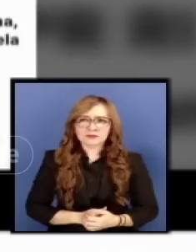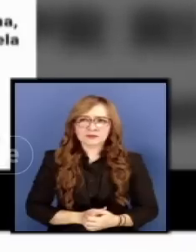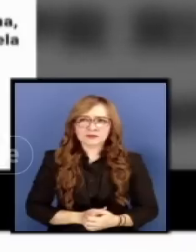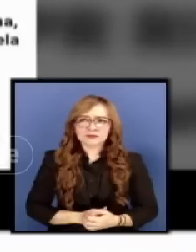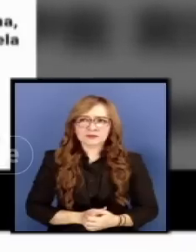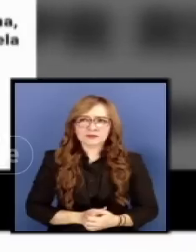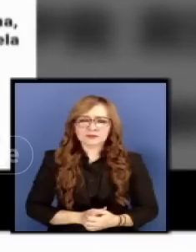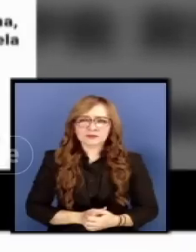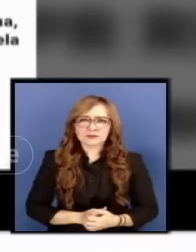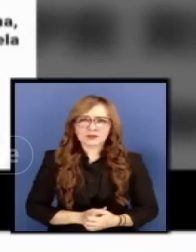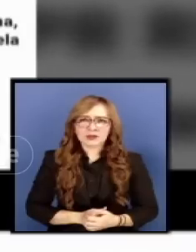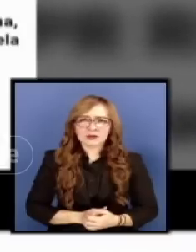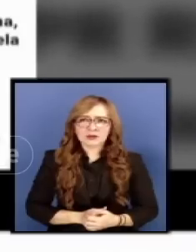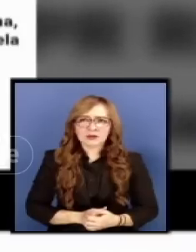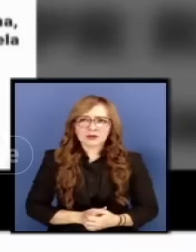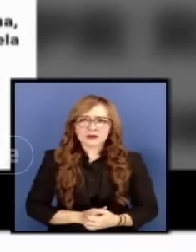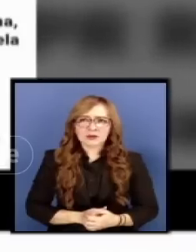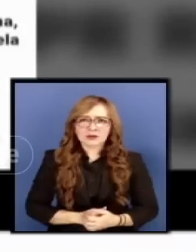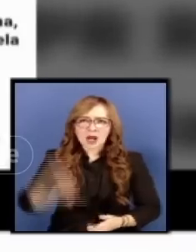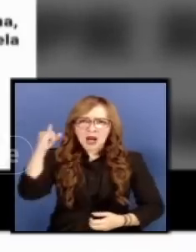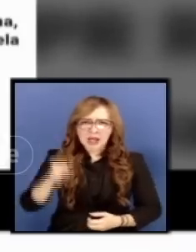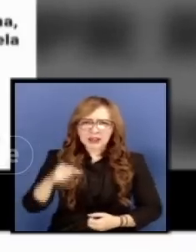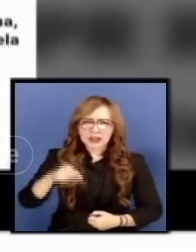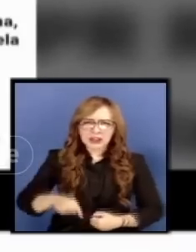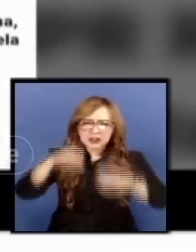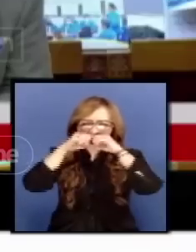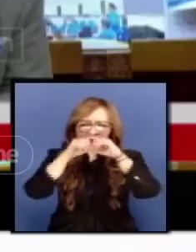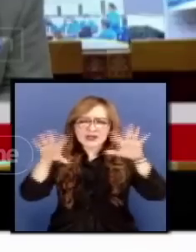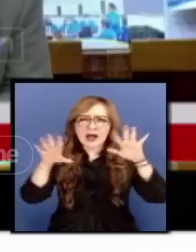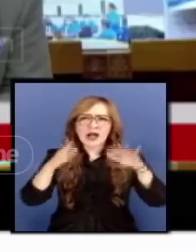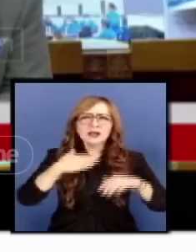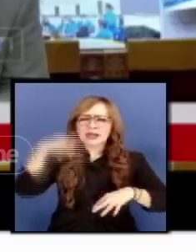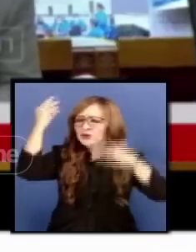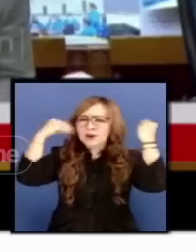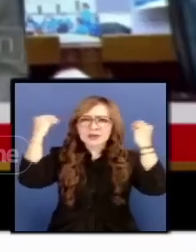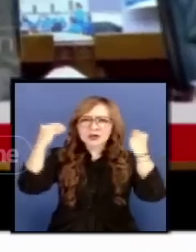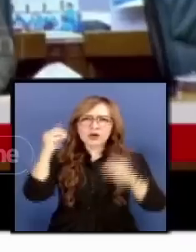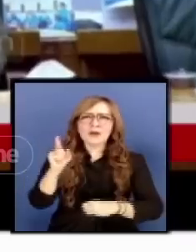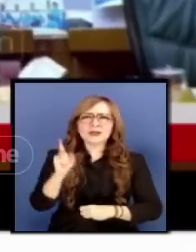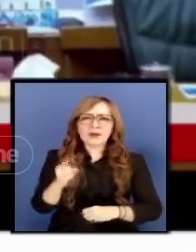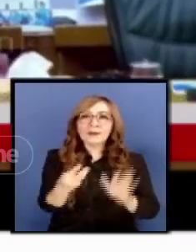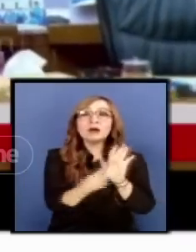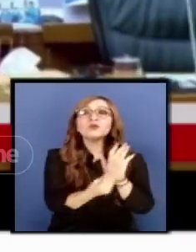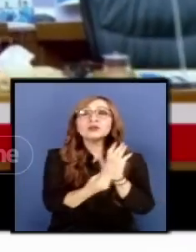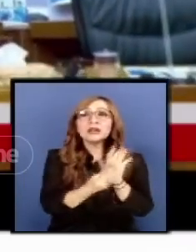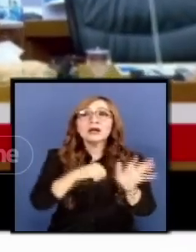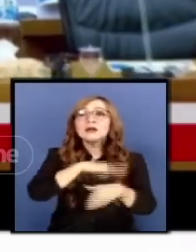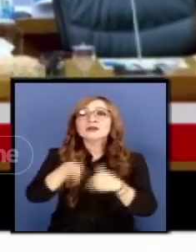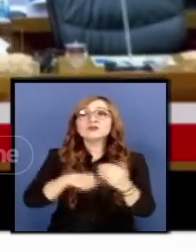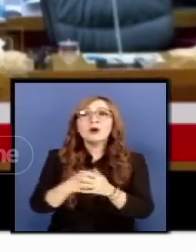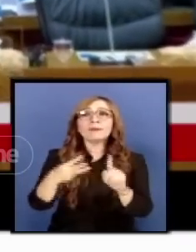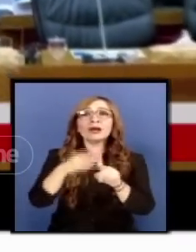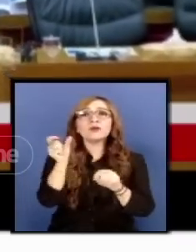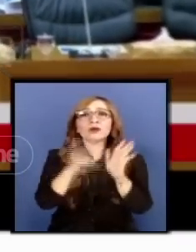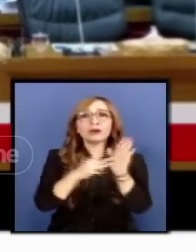harus melalui manajemen, ini jadi heboh. Saya juga heran, kenapa? Karena memang faktanya semua sekarang di semua BUMN harus